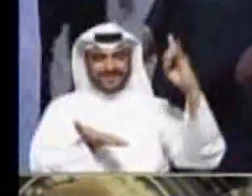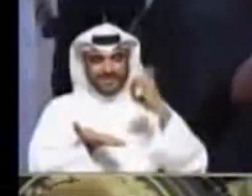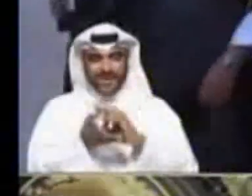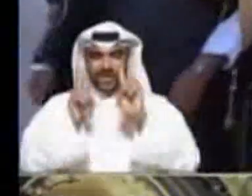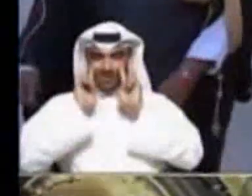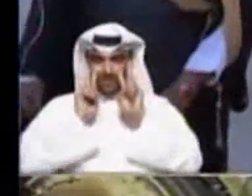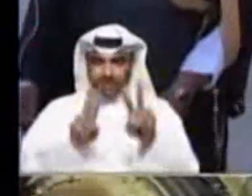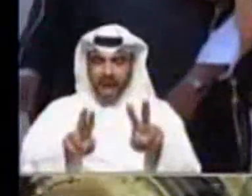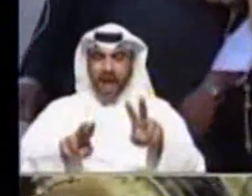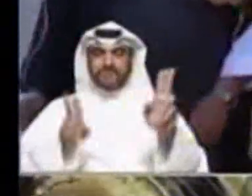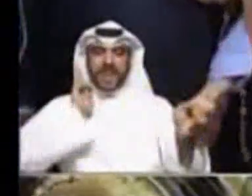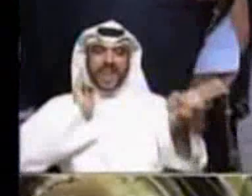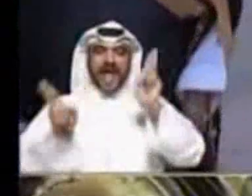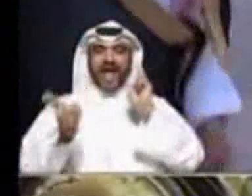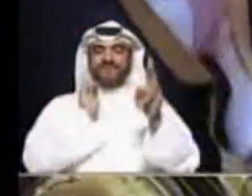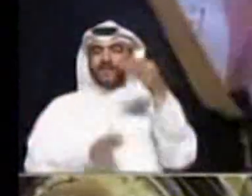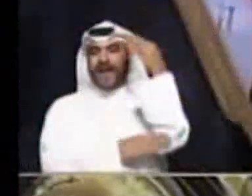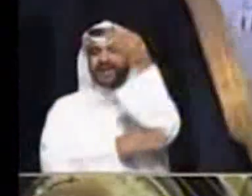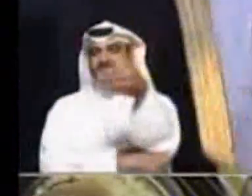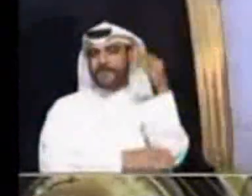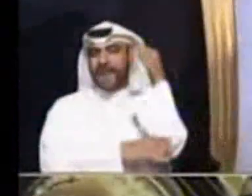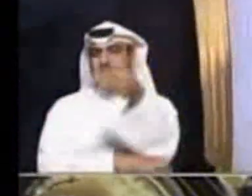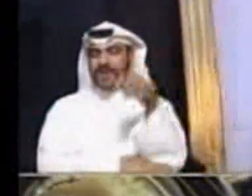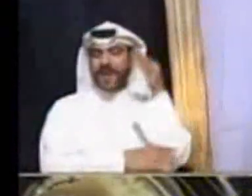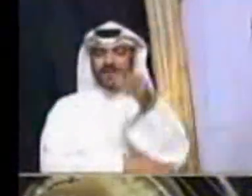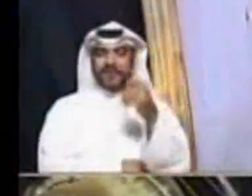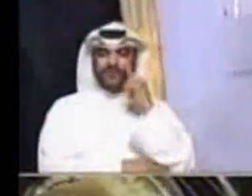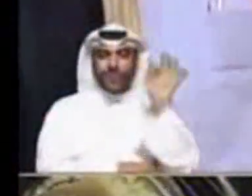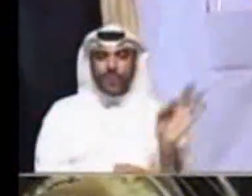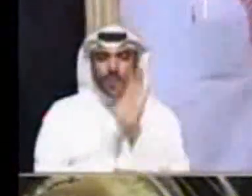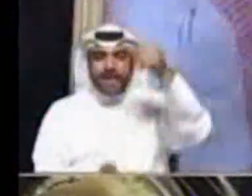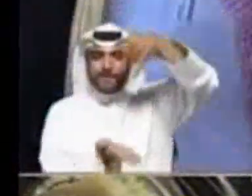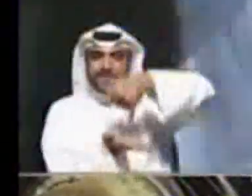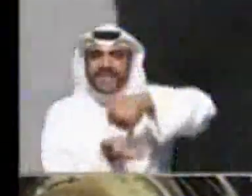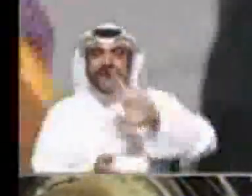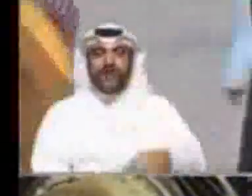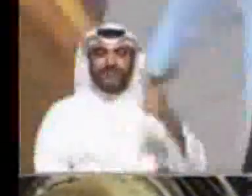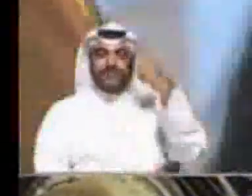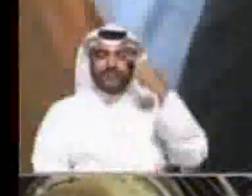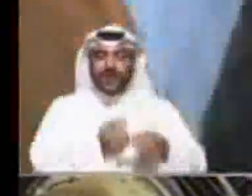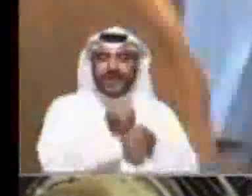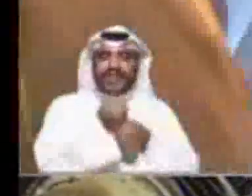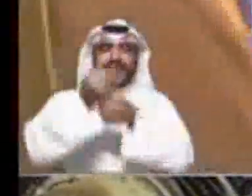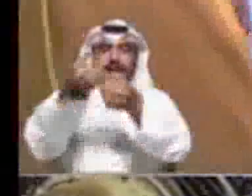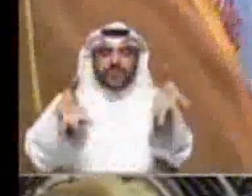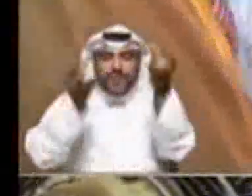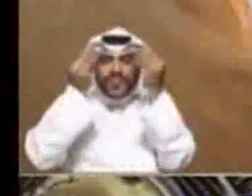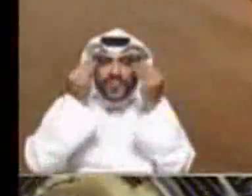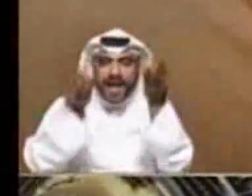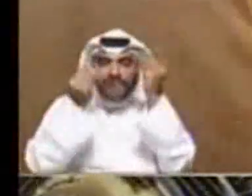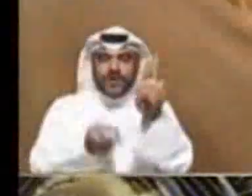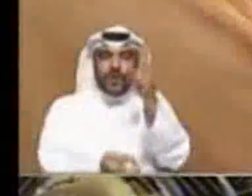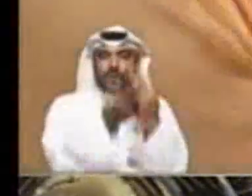لمهرجان الملك عبد العزيز للإبل الثالث الذي أقيم بمدينة الرياض دعما للجوانب التراثية